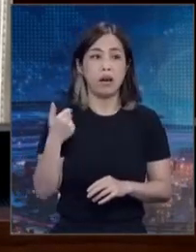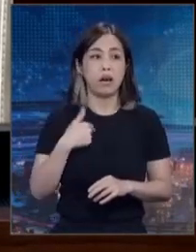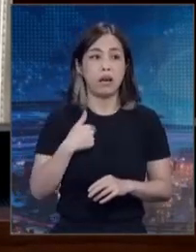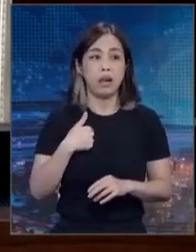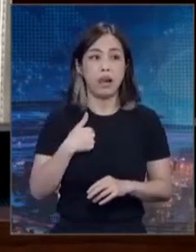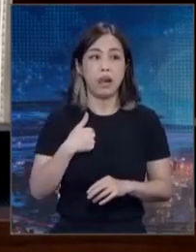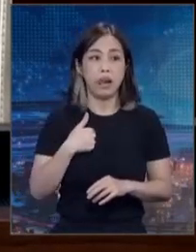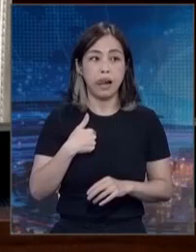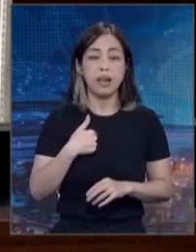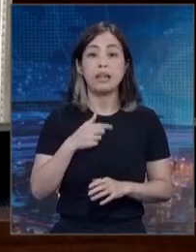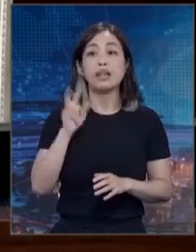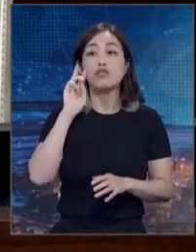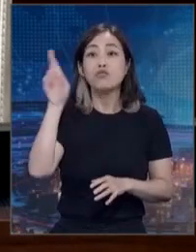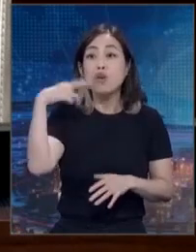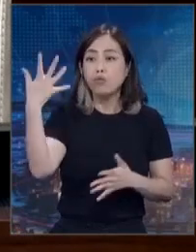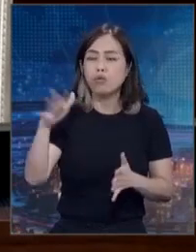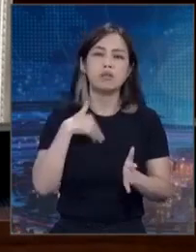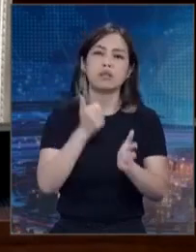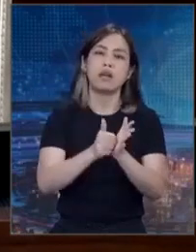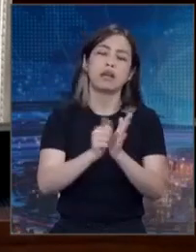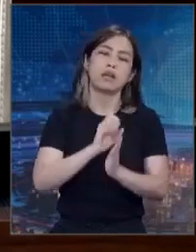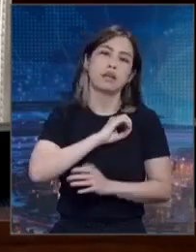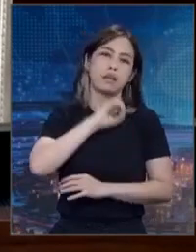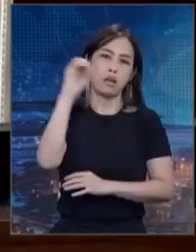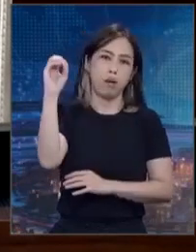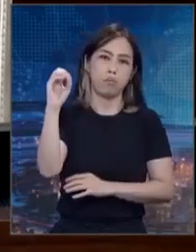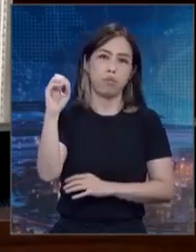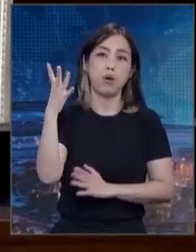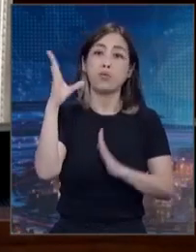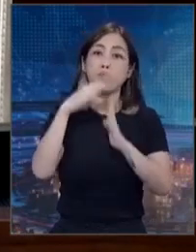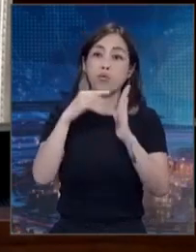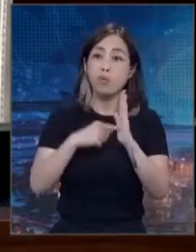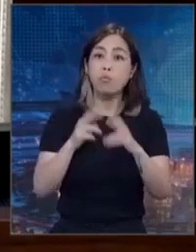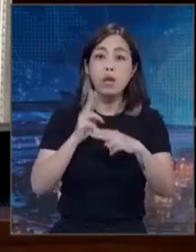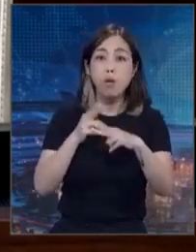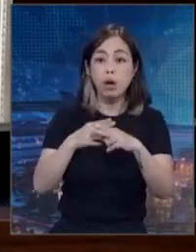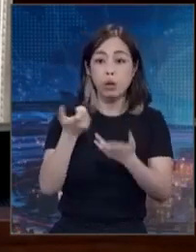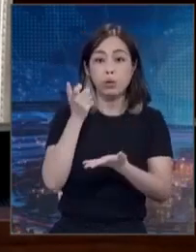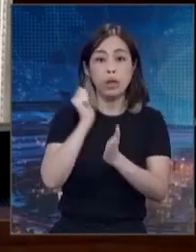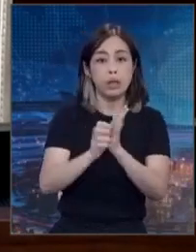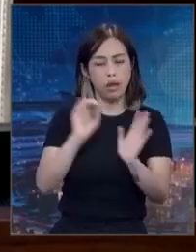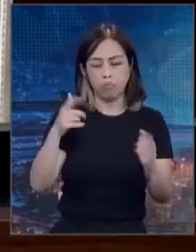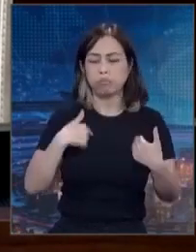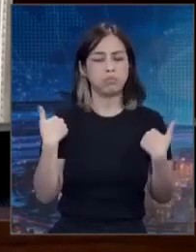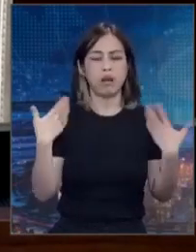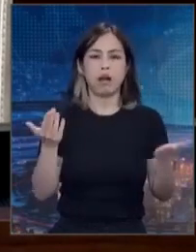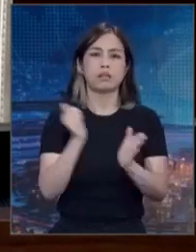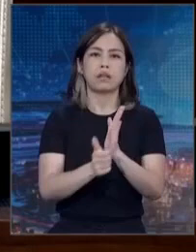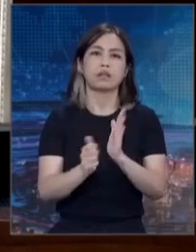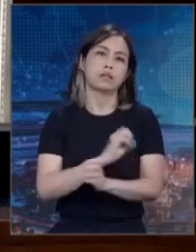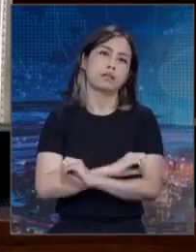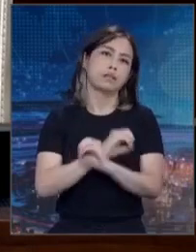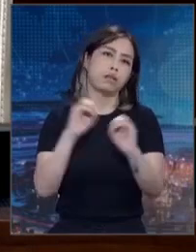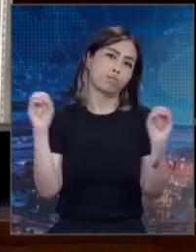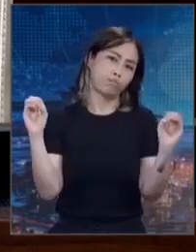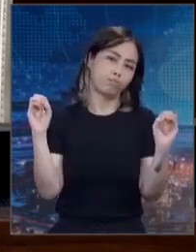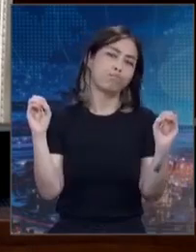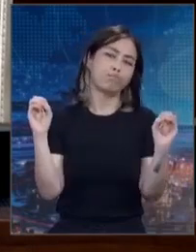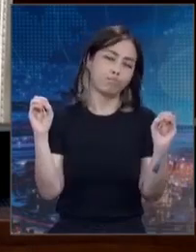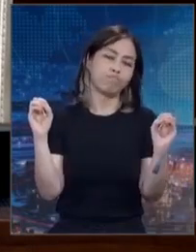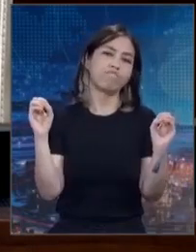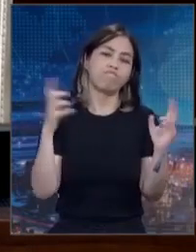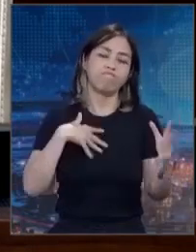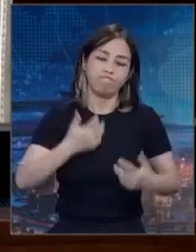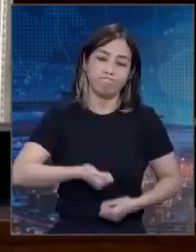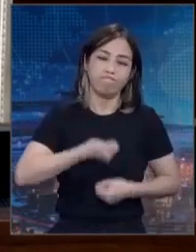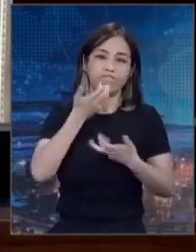cái gì mà đã rõ hoặc những cái nội dung mà không có ai yêu cầu giải thích. Thì tôi xin báo cáo với Quốc hội và báo cáo với Chính phủ và các